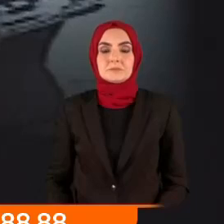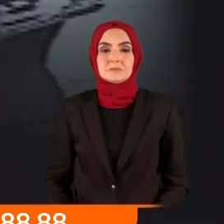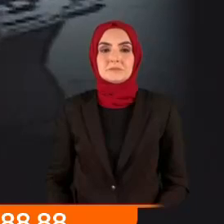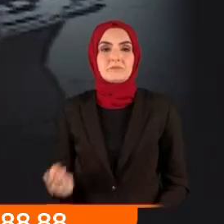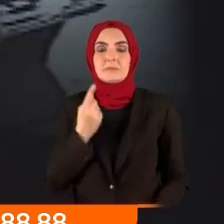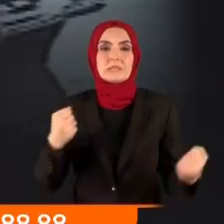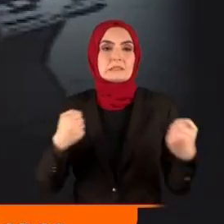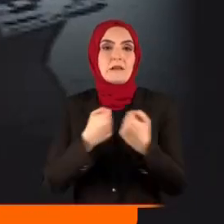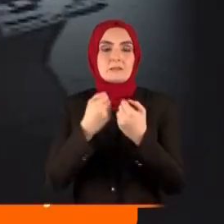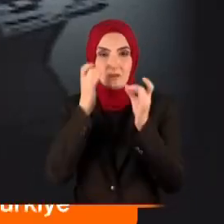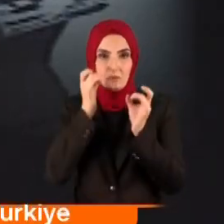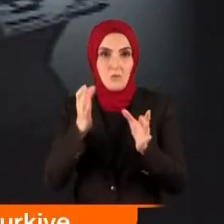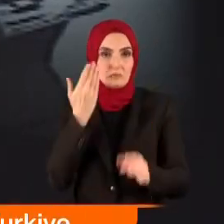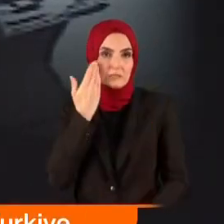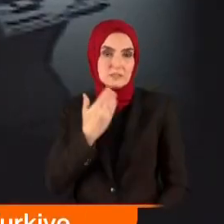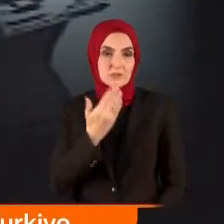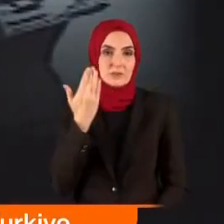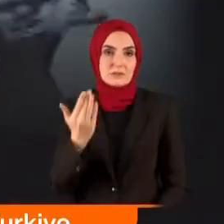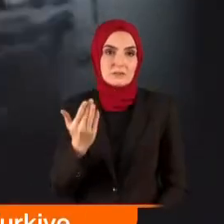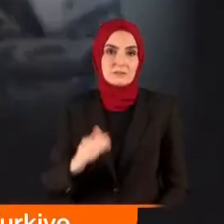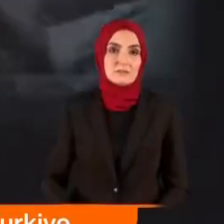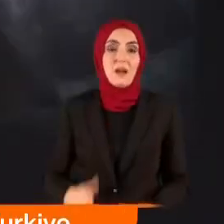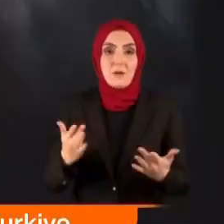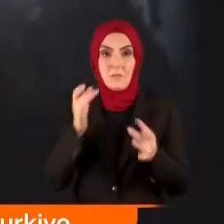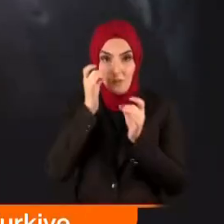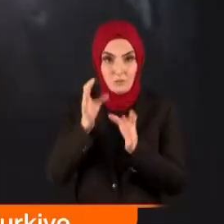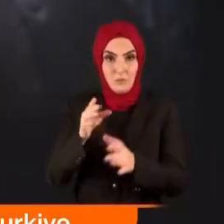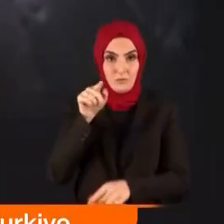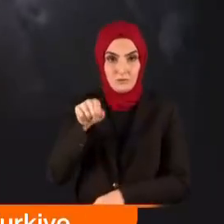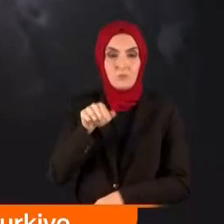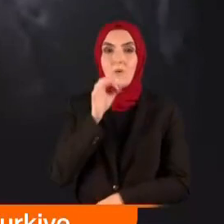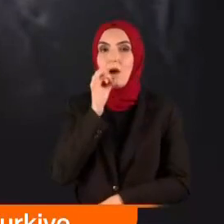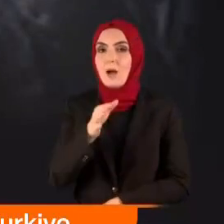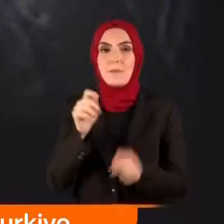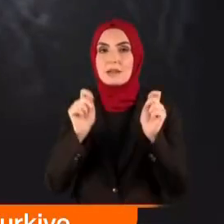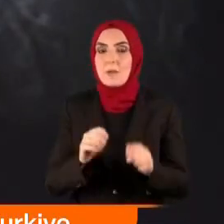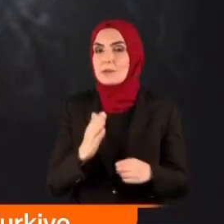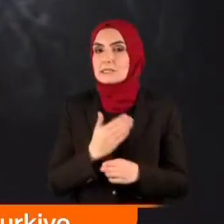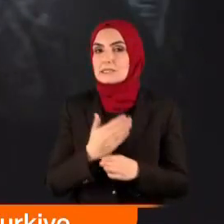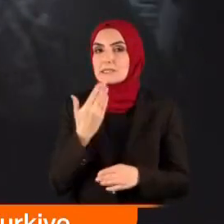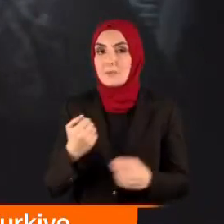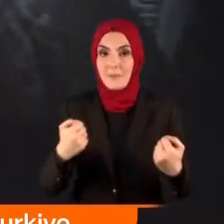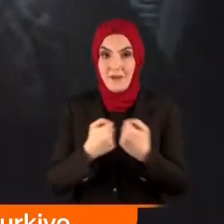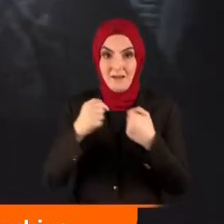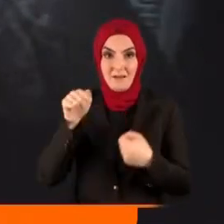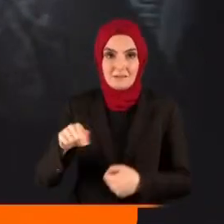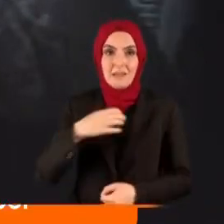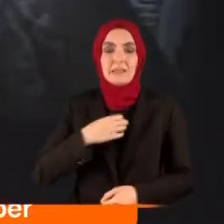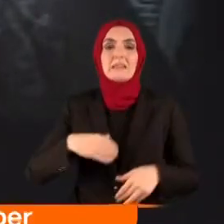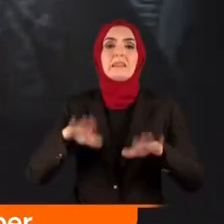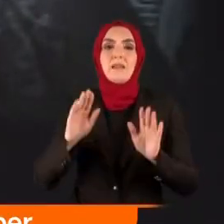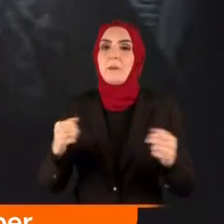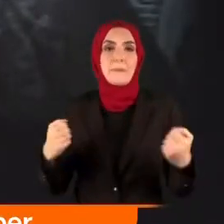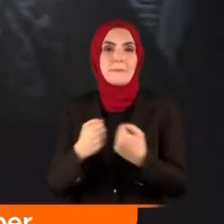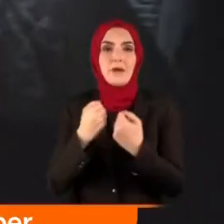Bir kaza görüntüsü izleyeceksiniz şimdi ama görüntünün bu habere konu olma nedeni kazanın kendisi değil, kazazede kadının